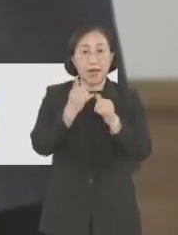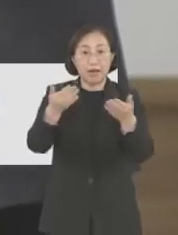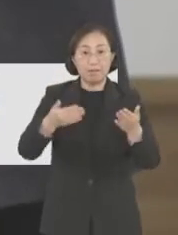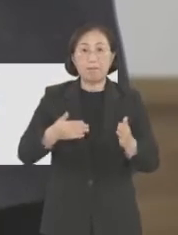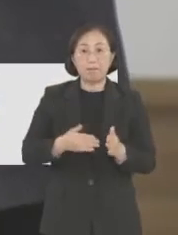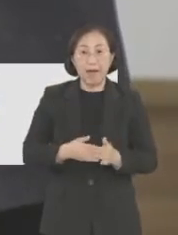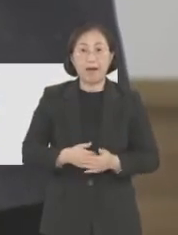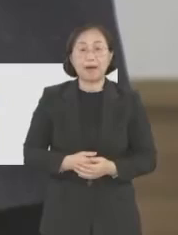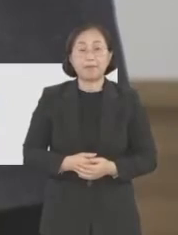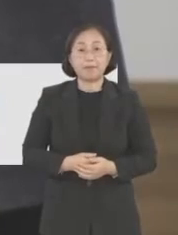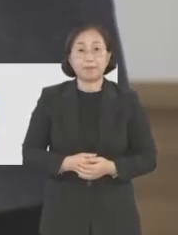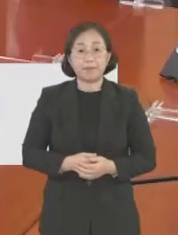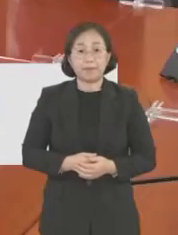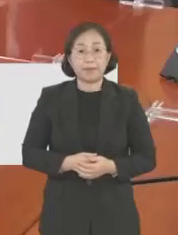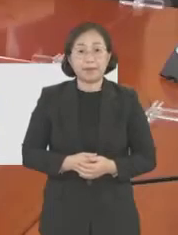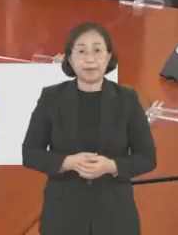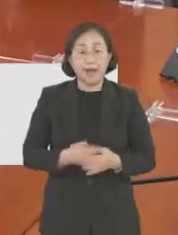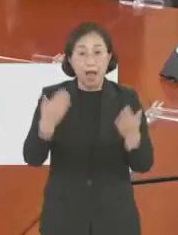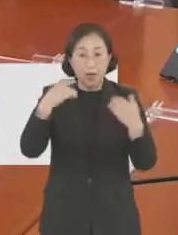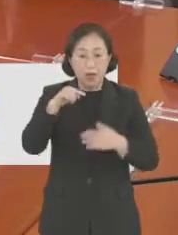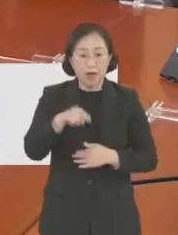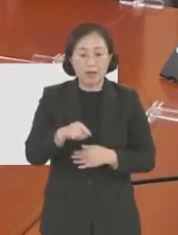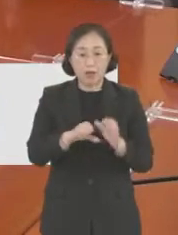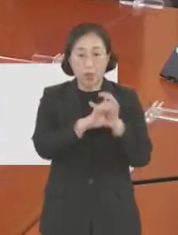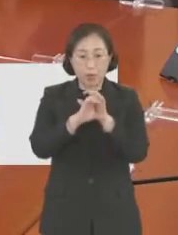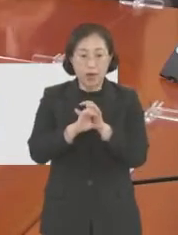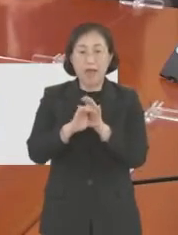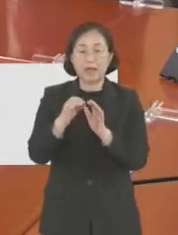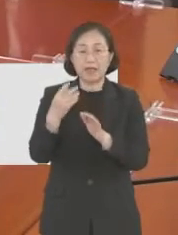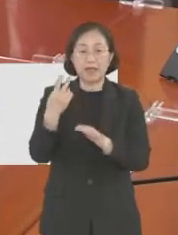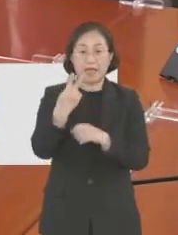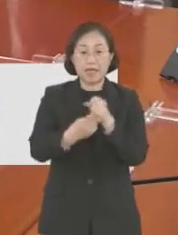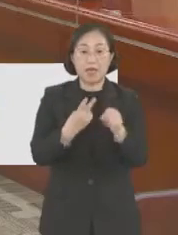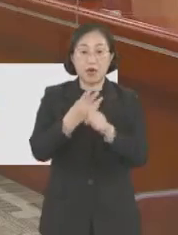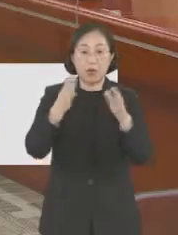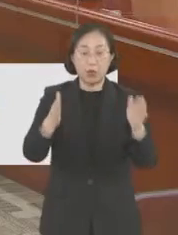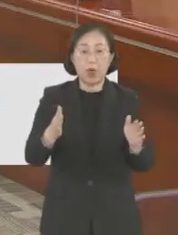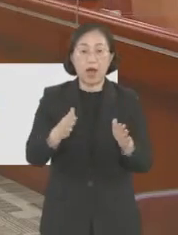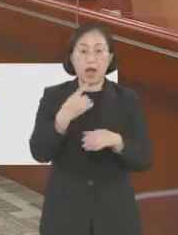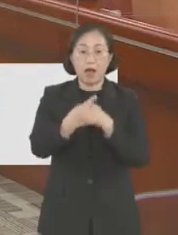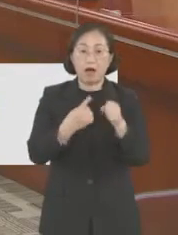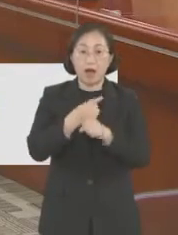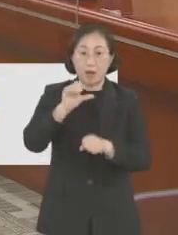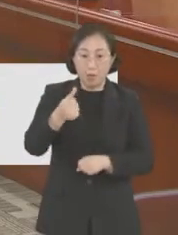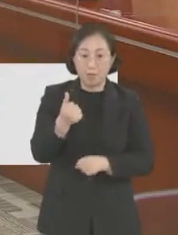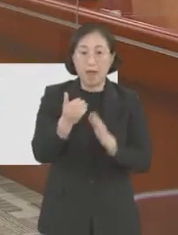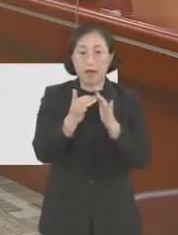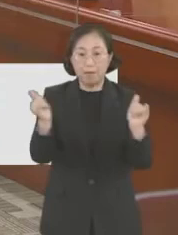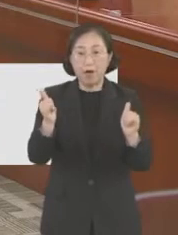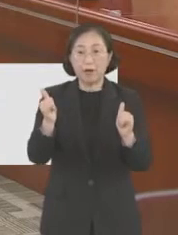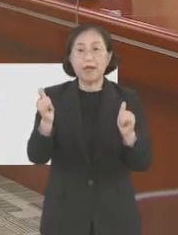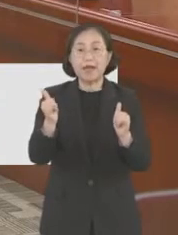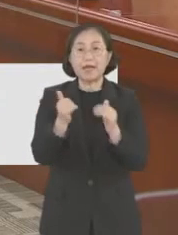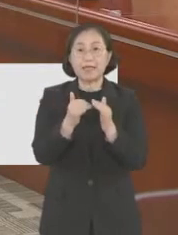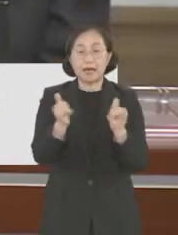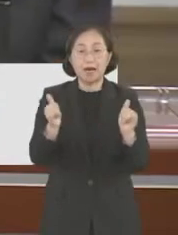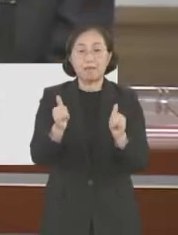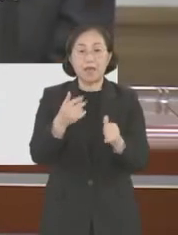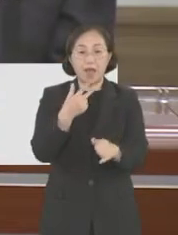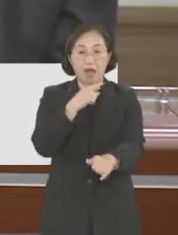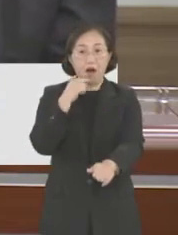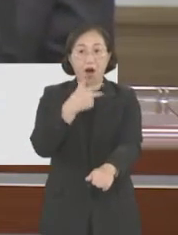받았습니다. 카이스트에서는 코로나19 시기였던 지난 2년 동안 연간 500명 이상의 구성원이 헌혈에